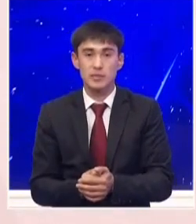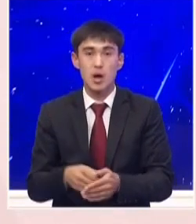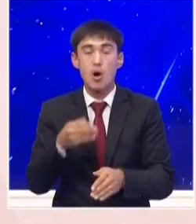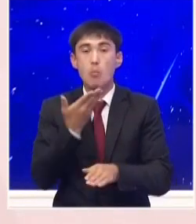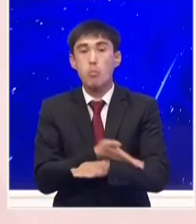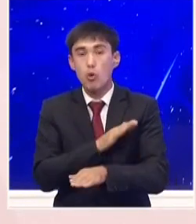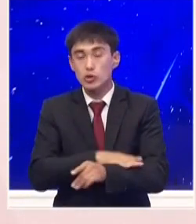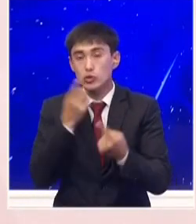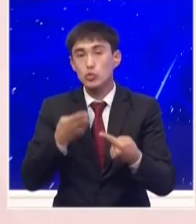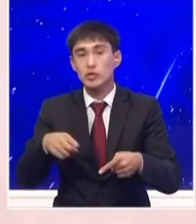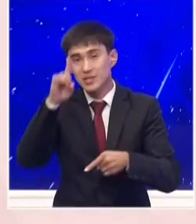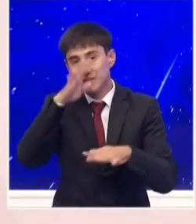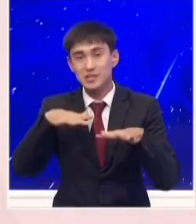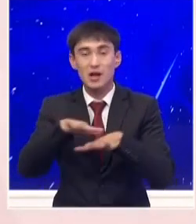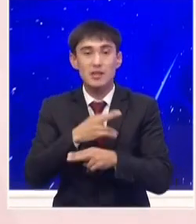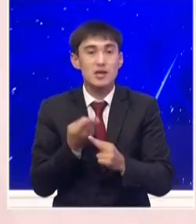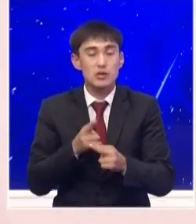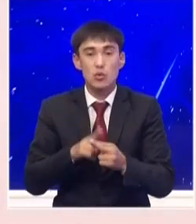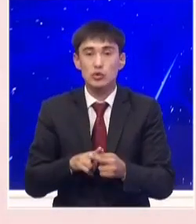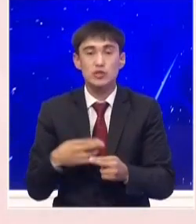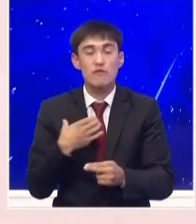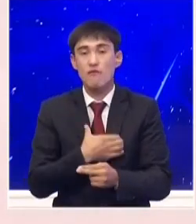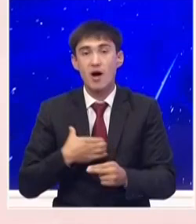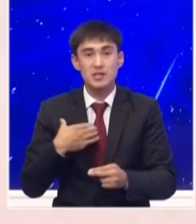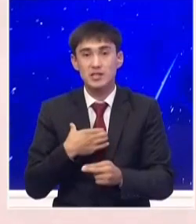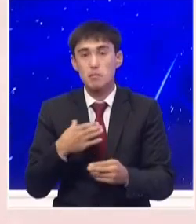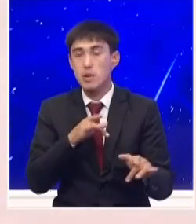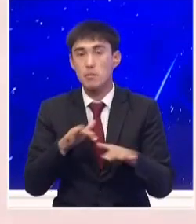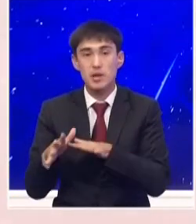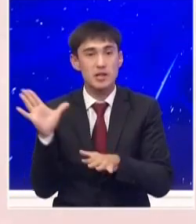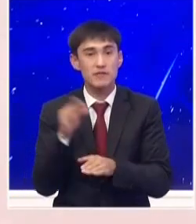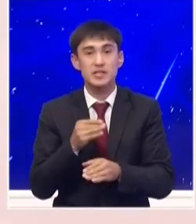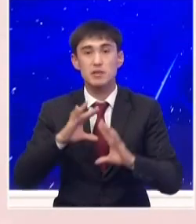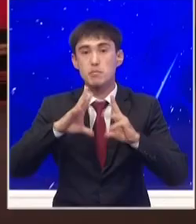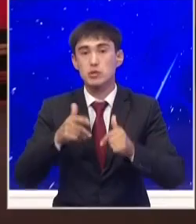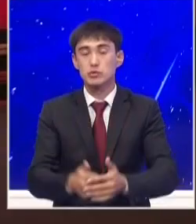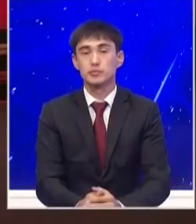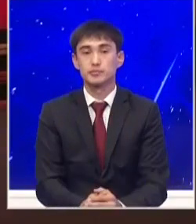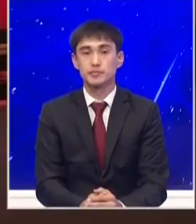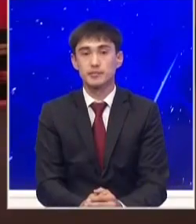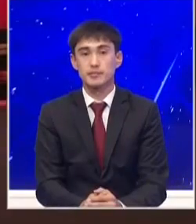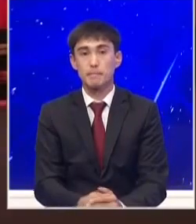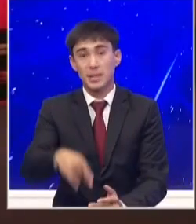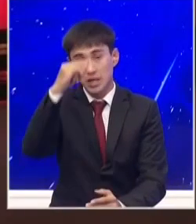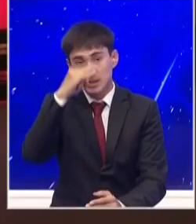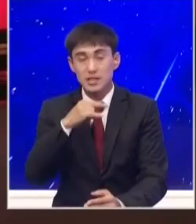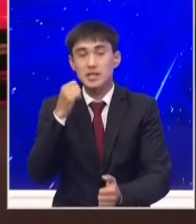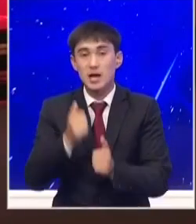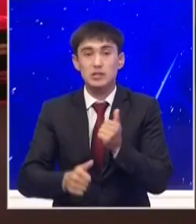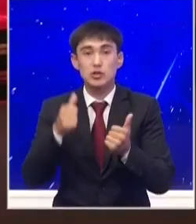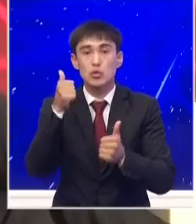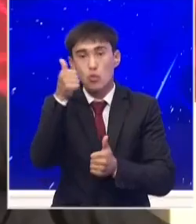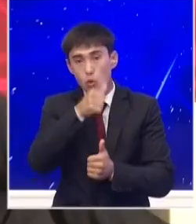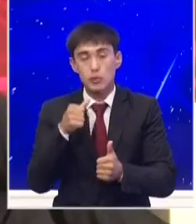Польша и ряд других стран. Это очень важное и знаковое мероприятие для всей медиаиндустрии. В Казахстане ежегодно принимаются